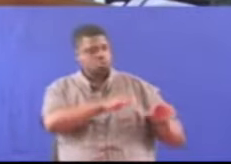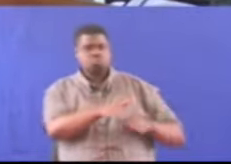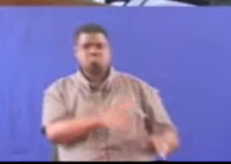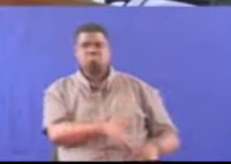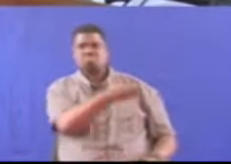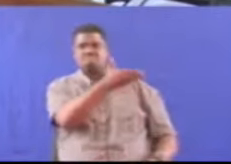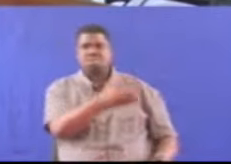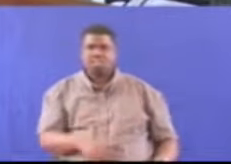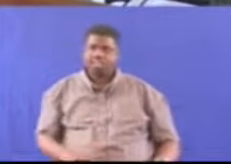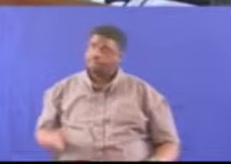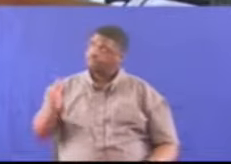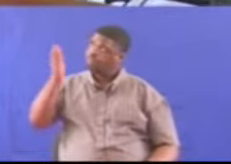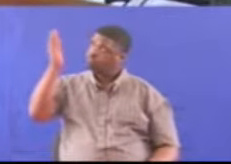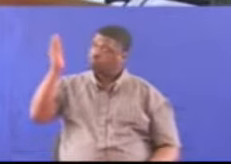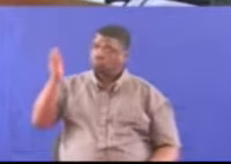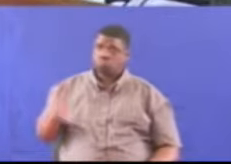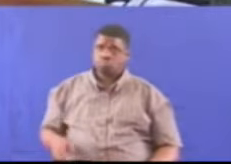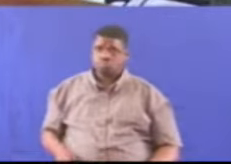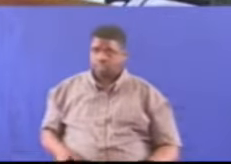na Mungu asipoulinda mji,